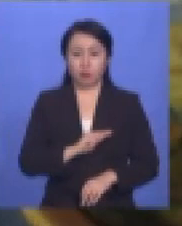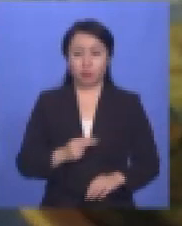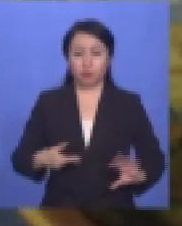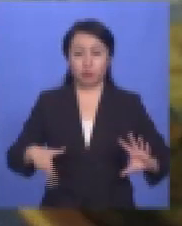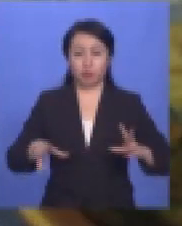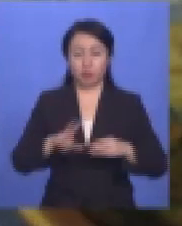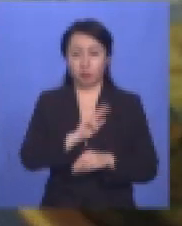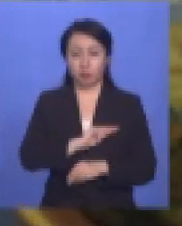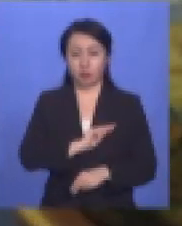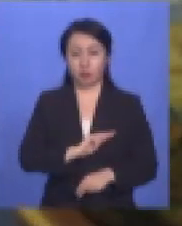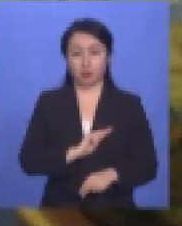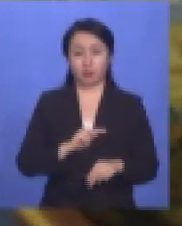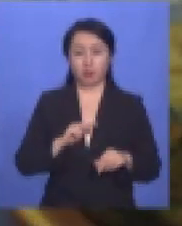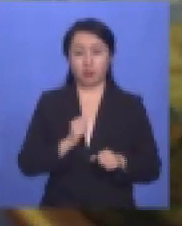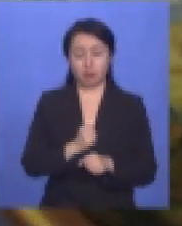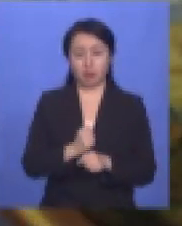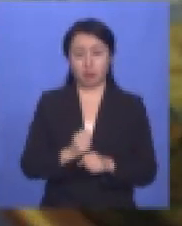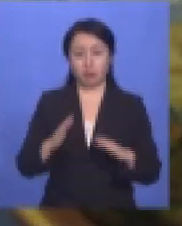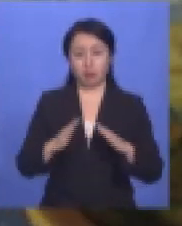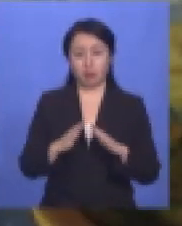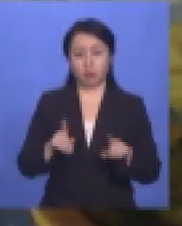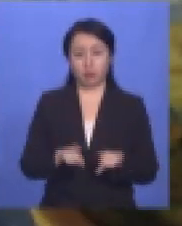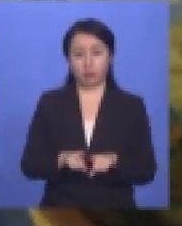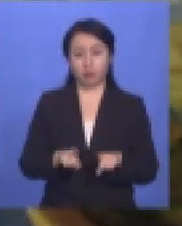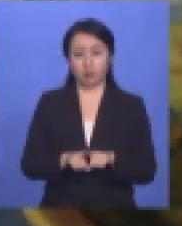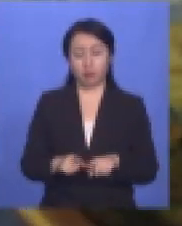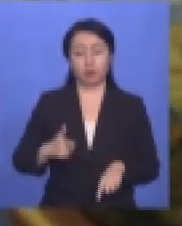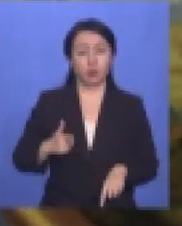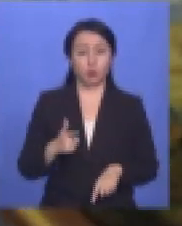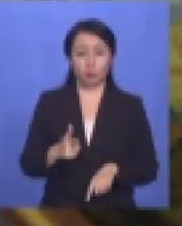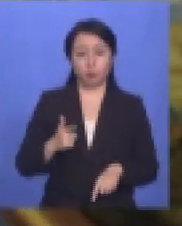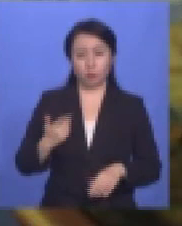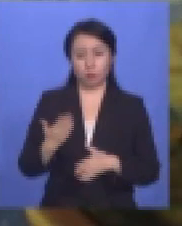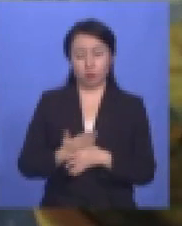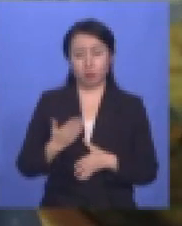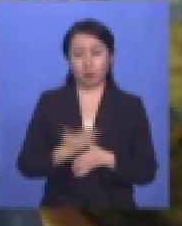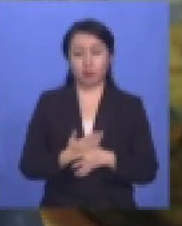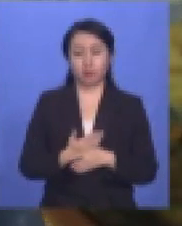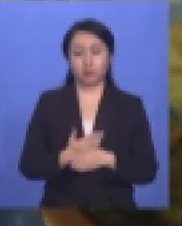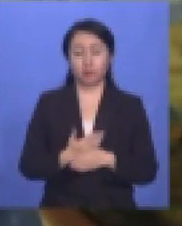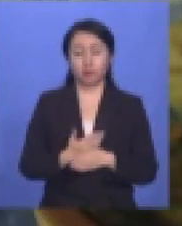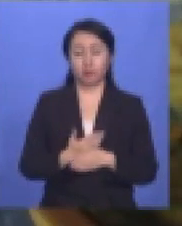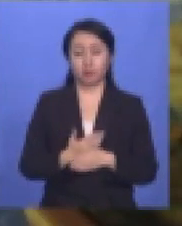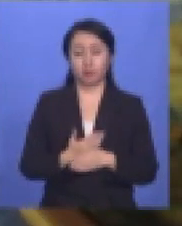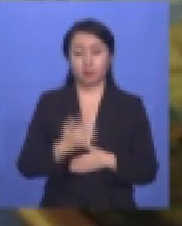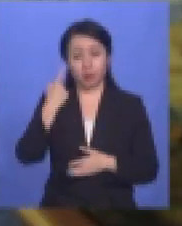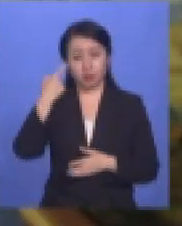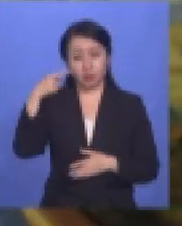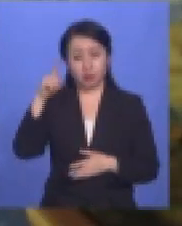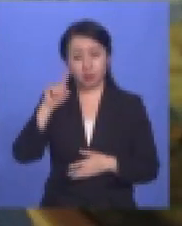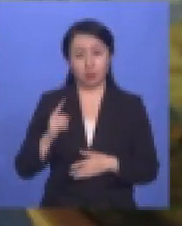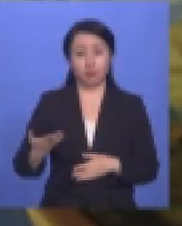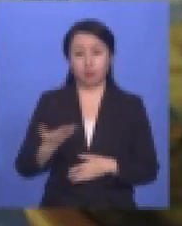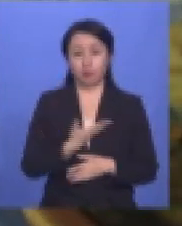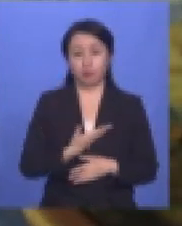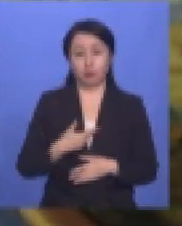делаем. И дома тоже друг другу помогаем. Ну, не знаю, мы